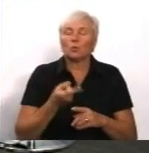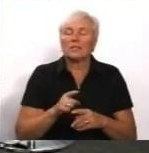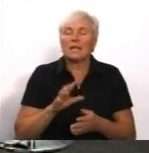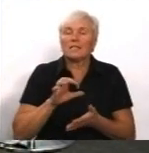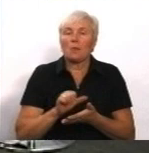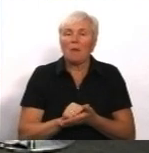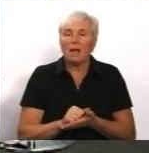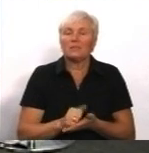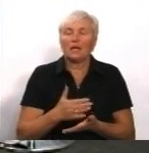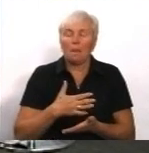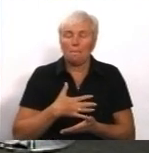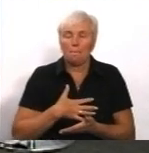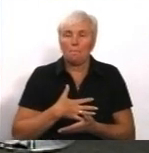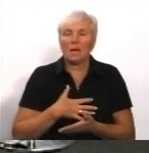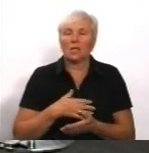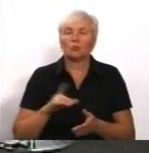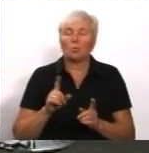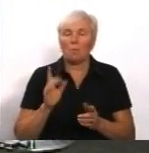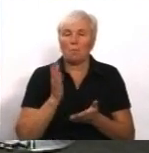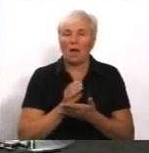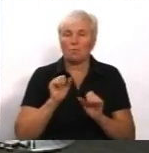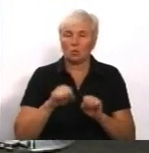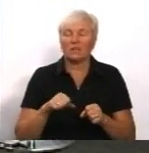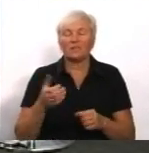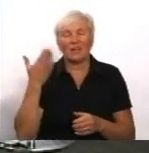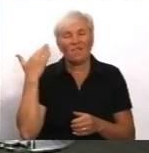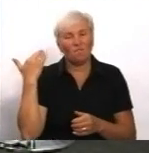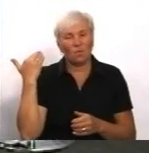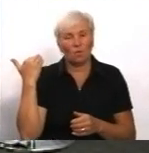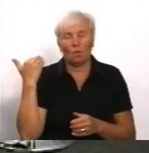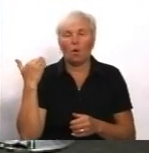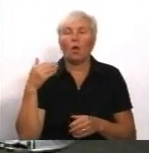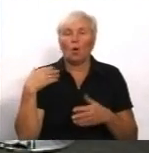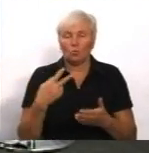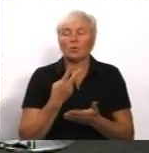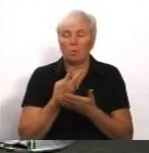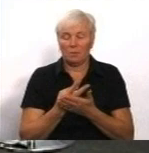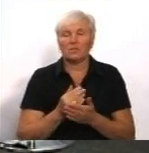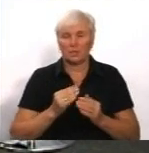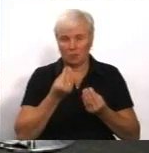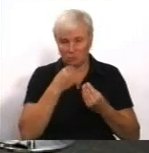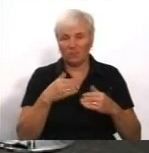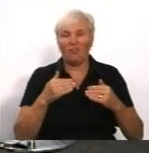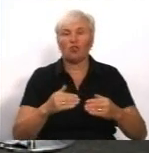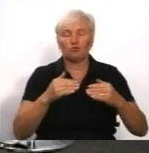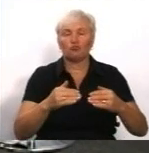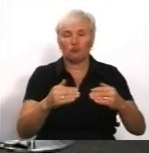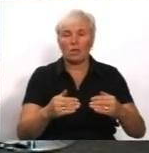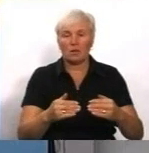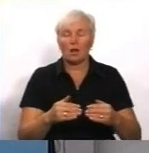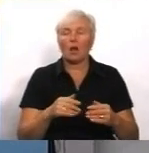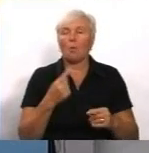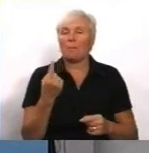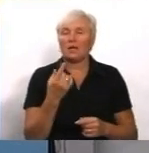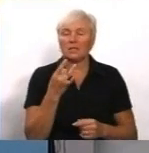ми займаємося по мірі того, що маємо можливість, вже дуже давно. Ну і вже помітні зменшення в цьому році, адже ми перший раз в